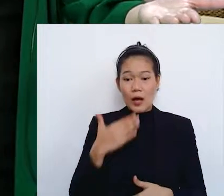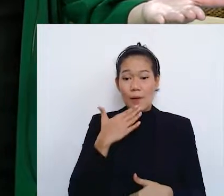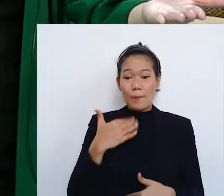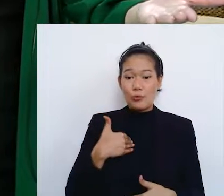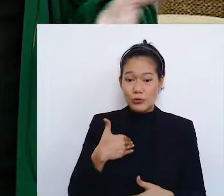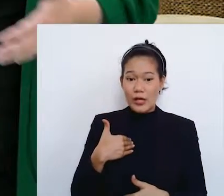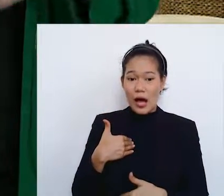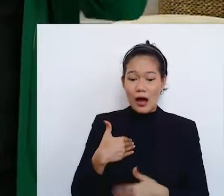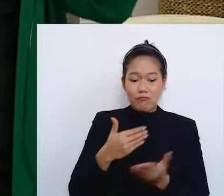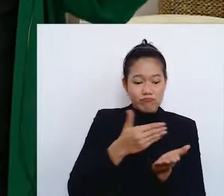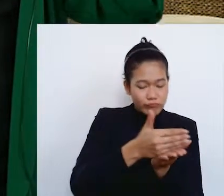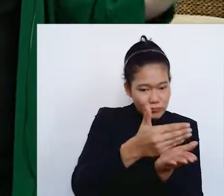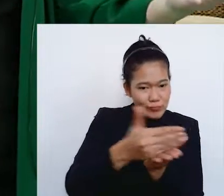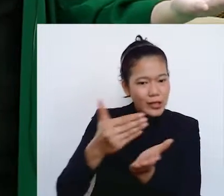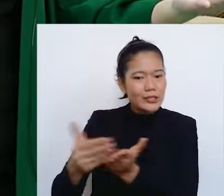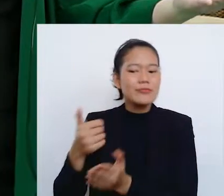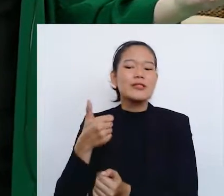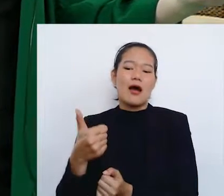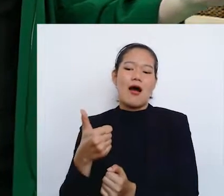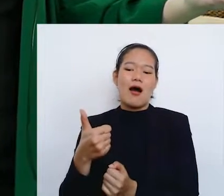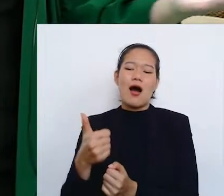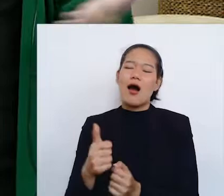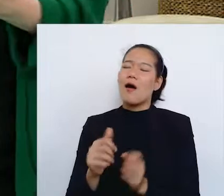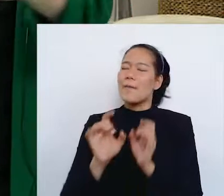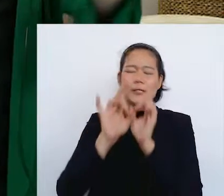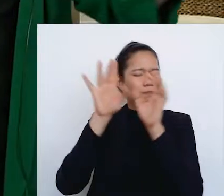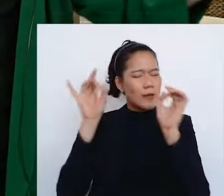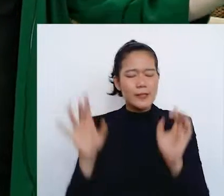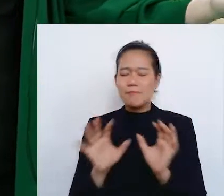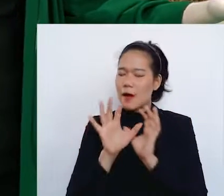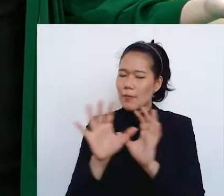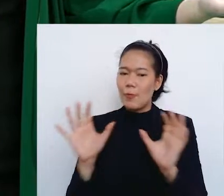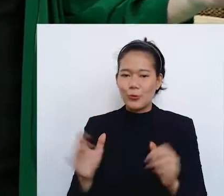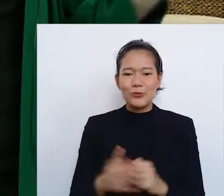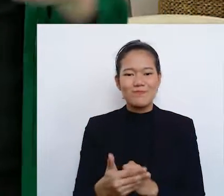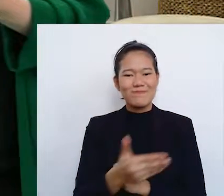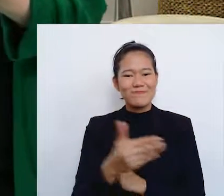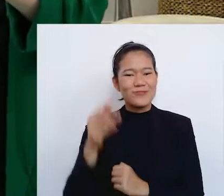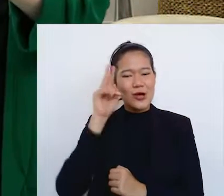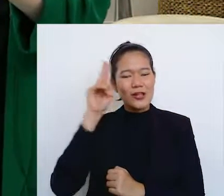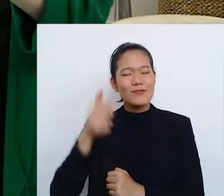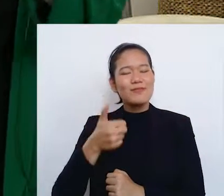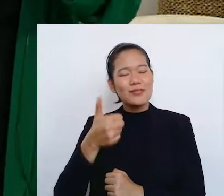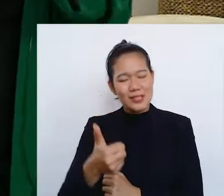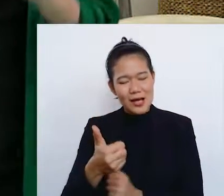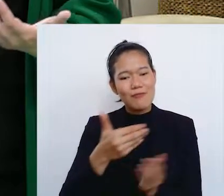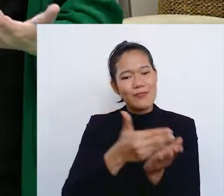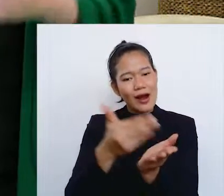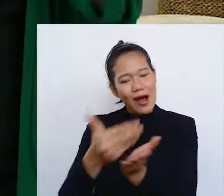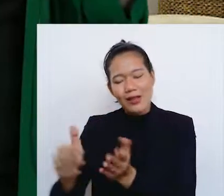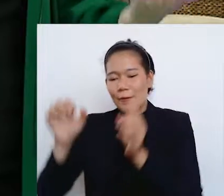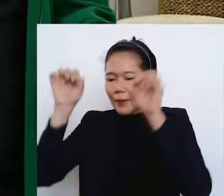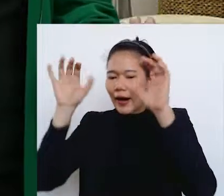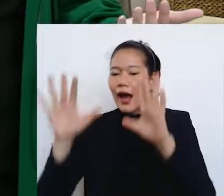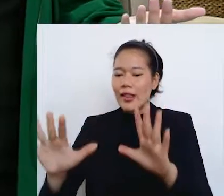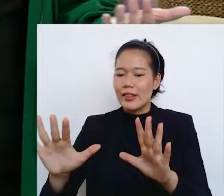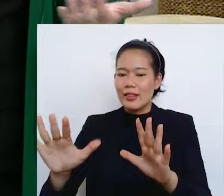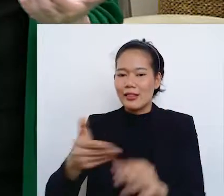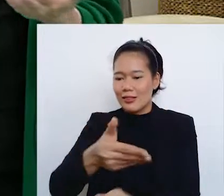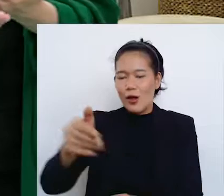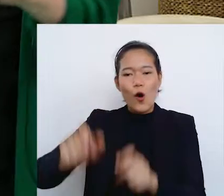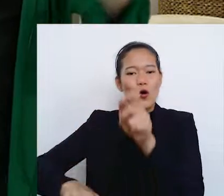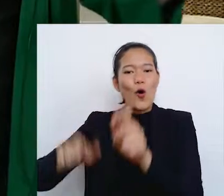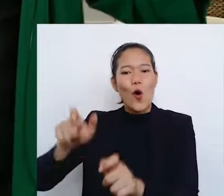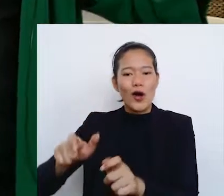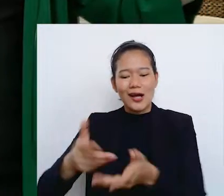Ibu Bapak dapat berikan. Ya, apapun saudara bisa memberikan dan berbagi